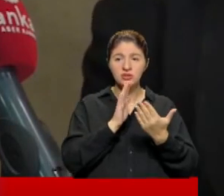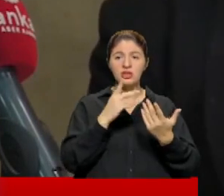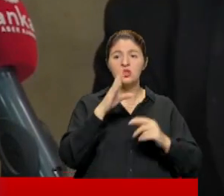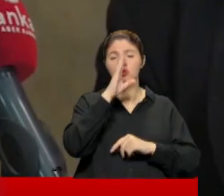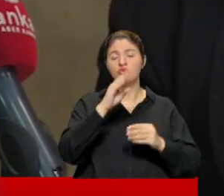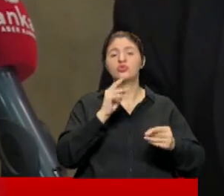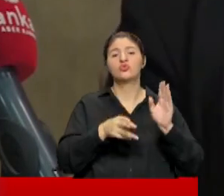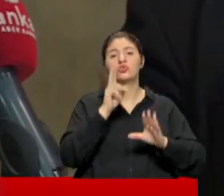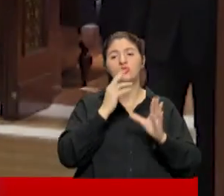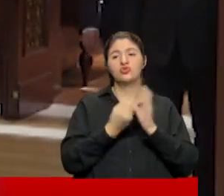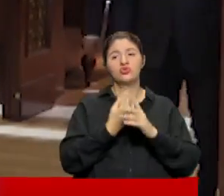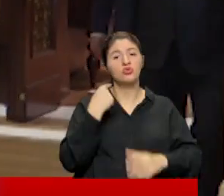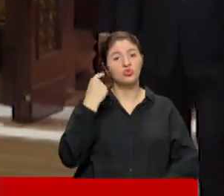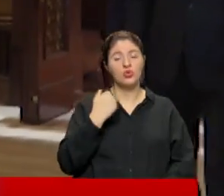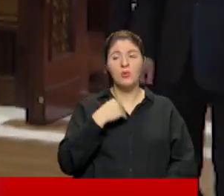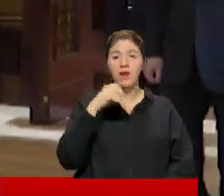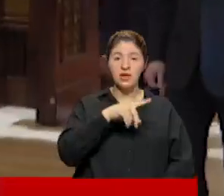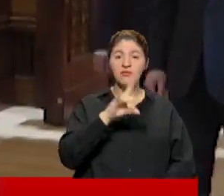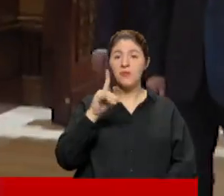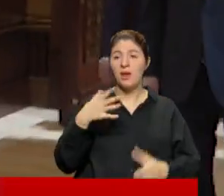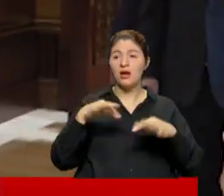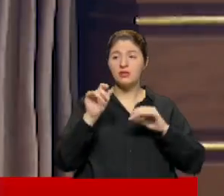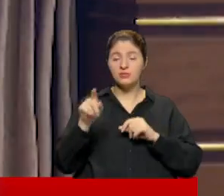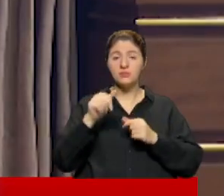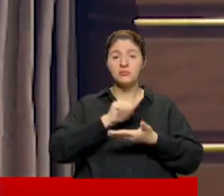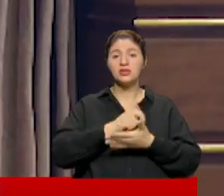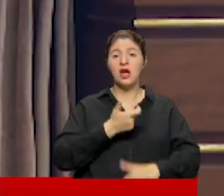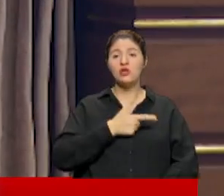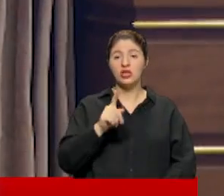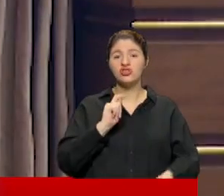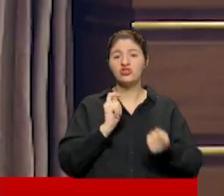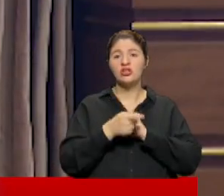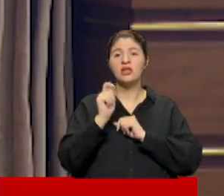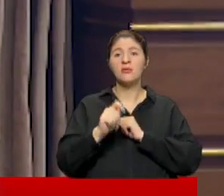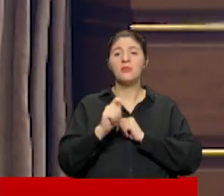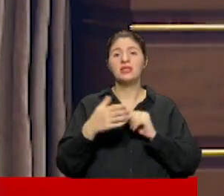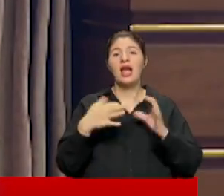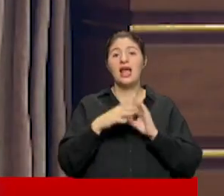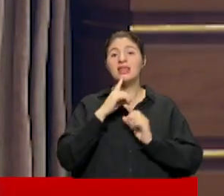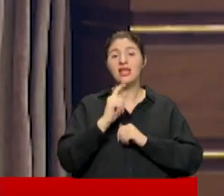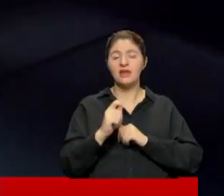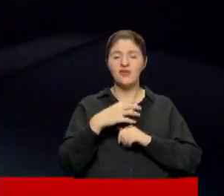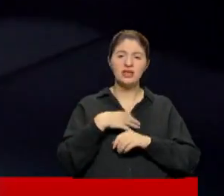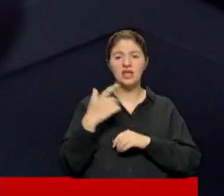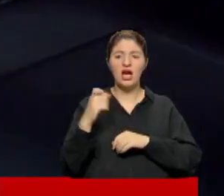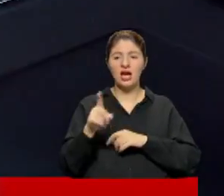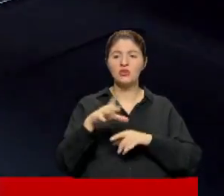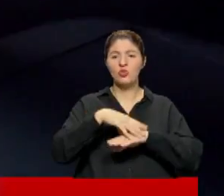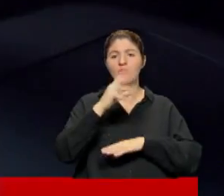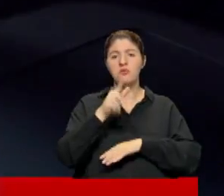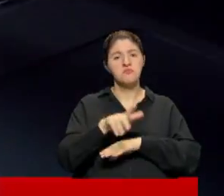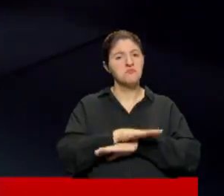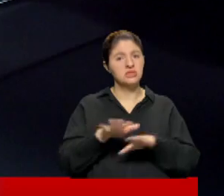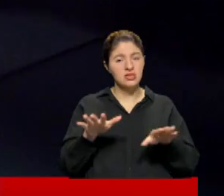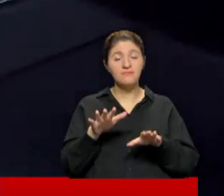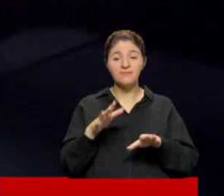sonuçları olacağını düşünüyorum AK Parti ve MHP'nin hazırladığı basın kanununda değişiklik yapılmasına dair teklif Haziran ayında komisyondan